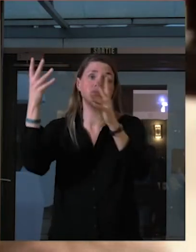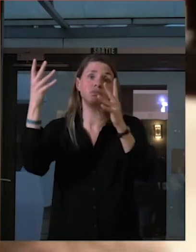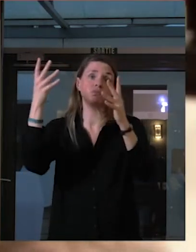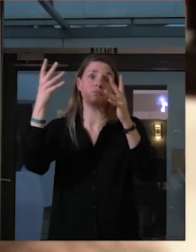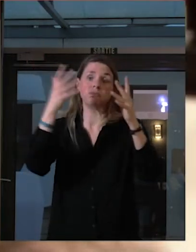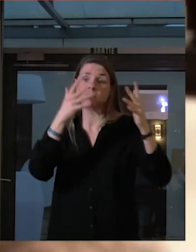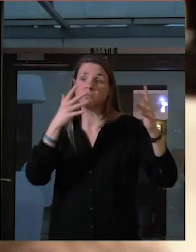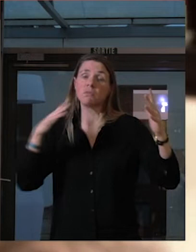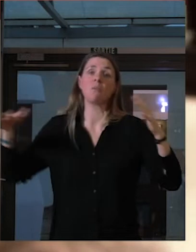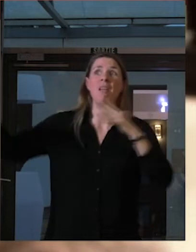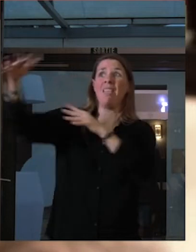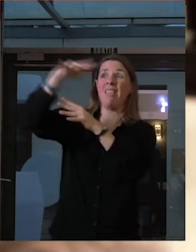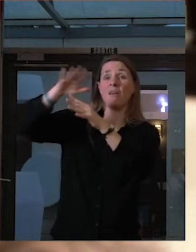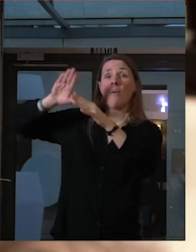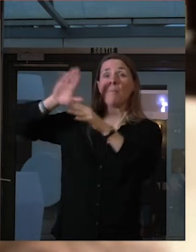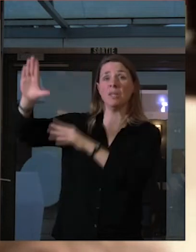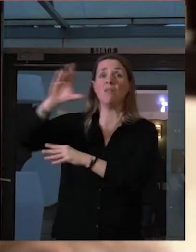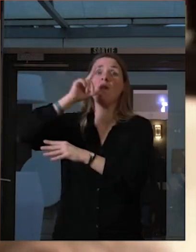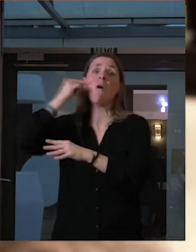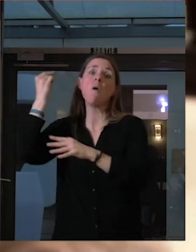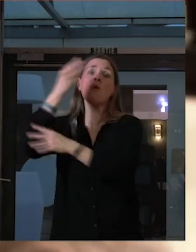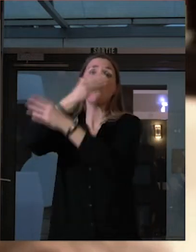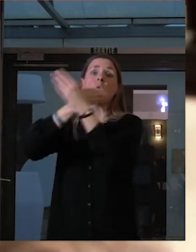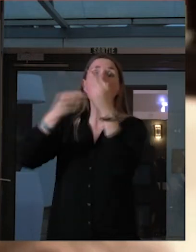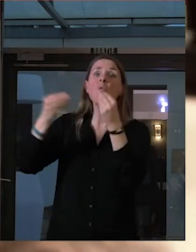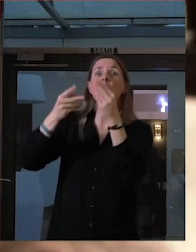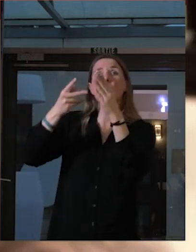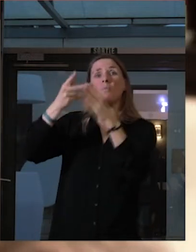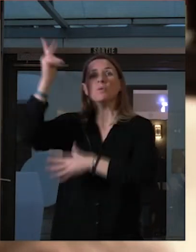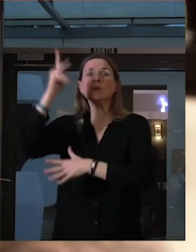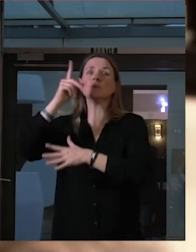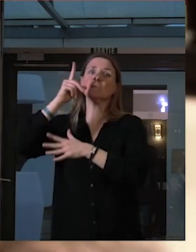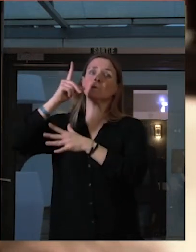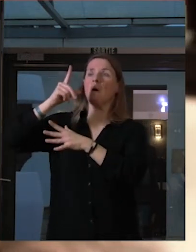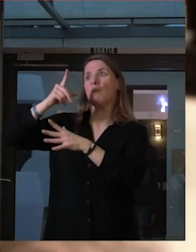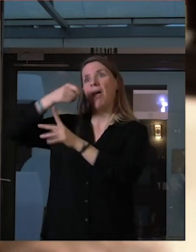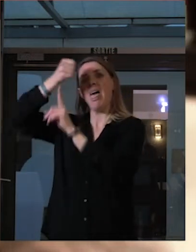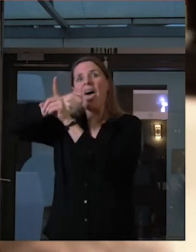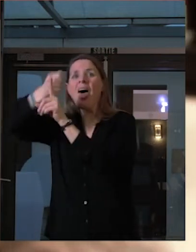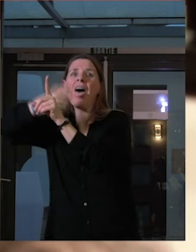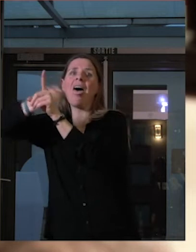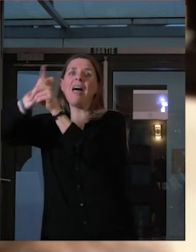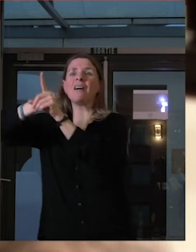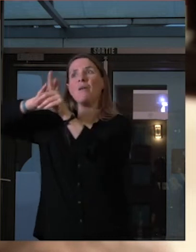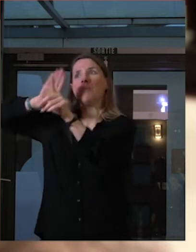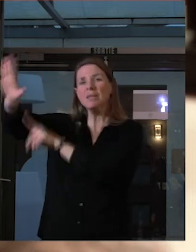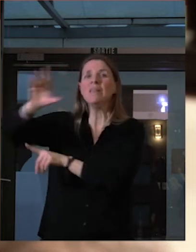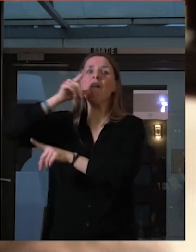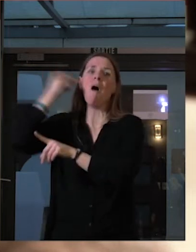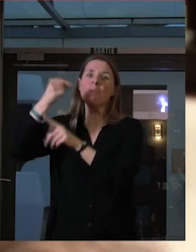univers extrêmement masculins ou masculinisés, voire parfois masculinistes. Je vous fais toute la déclinaison, hein, le champ